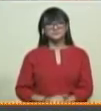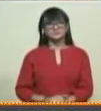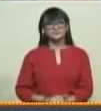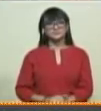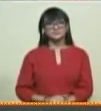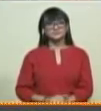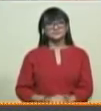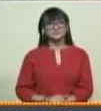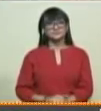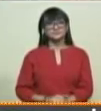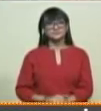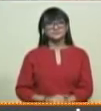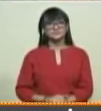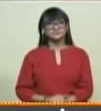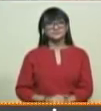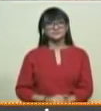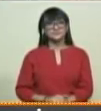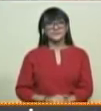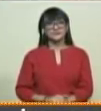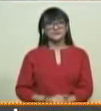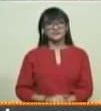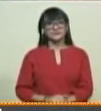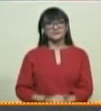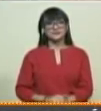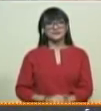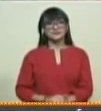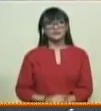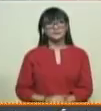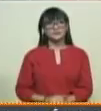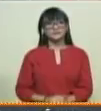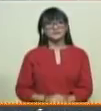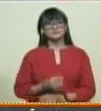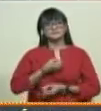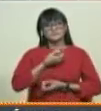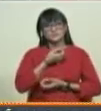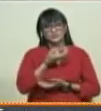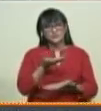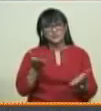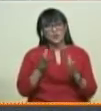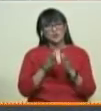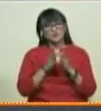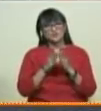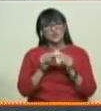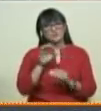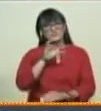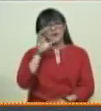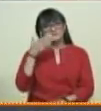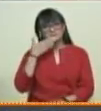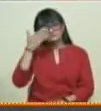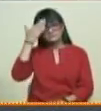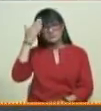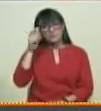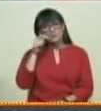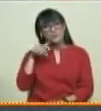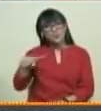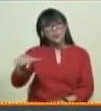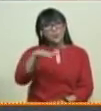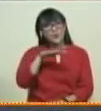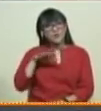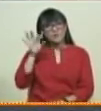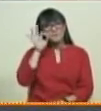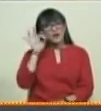olan konular üzerinde. Y quiero expresarle a toda la comunidad musulmana y al pueblo palestino